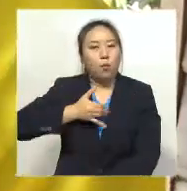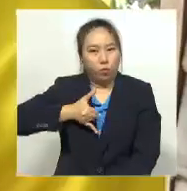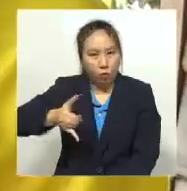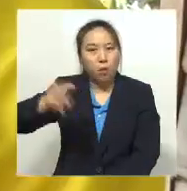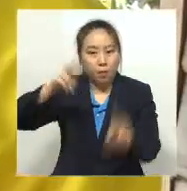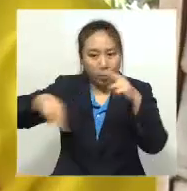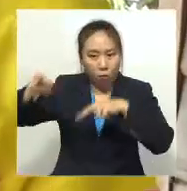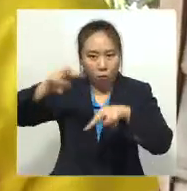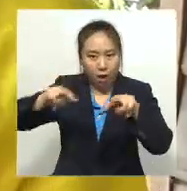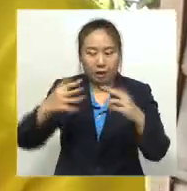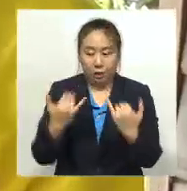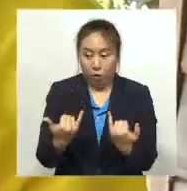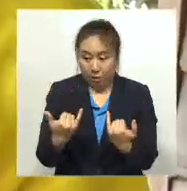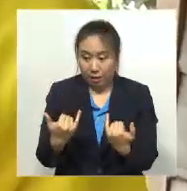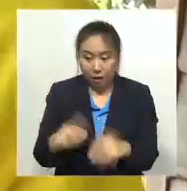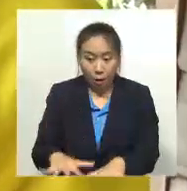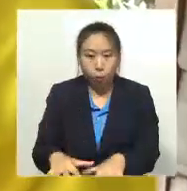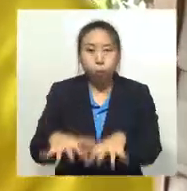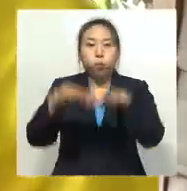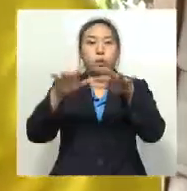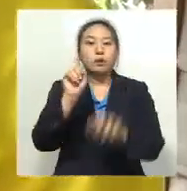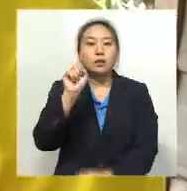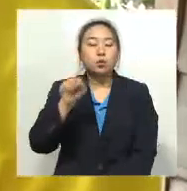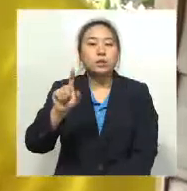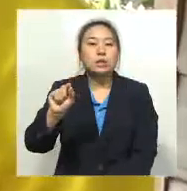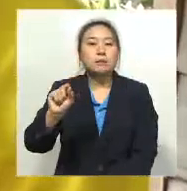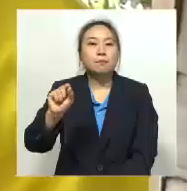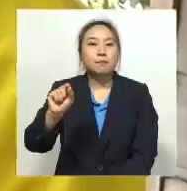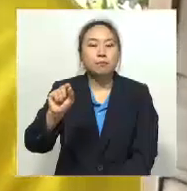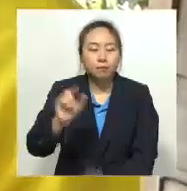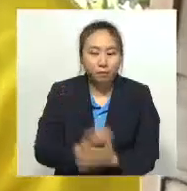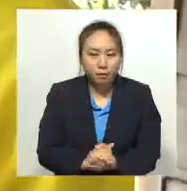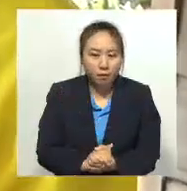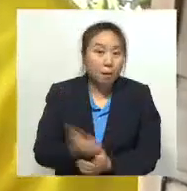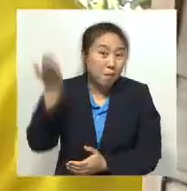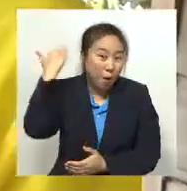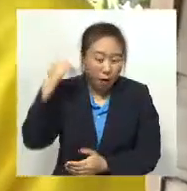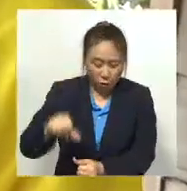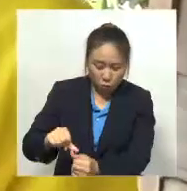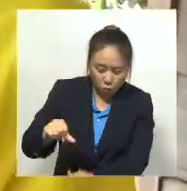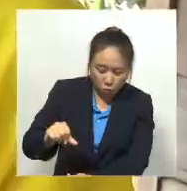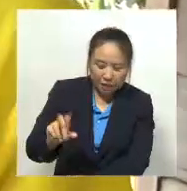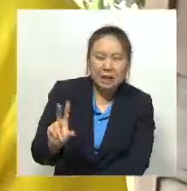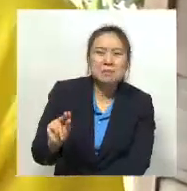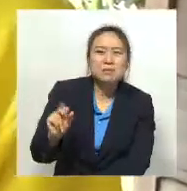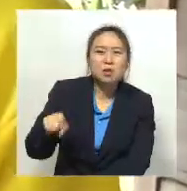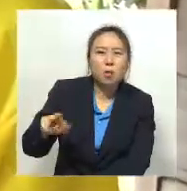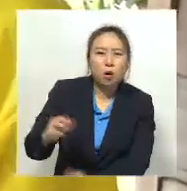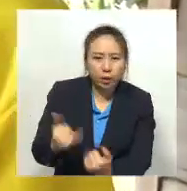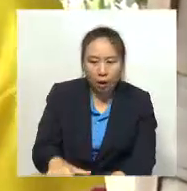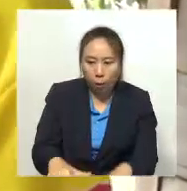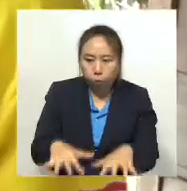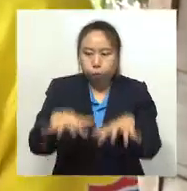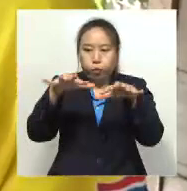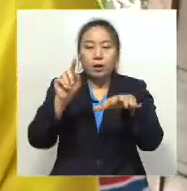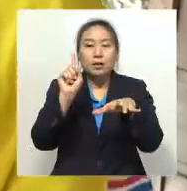ครับเดี๋ยวนี้มันขึ้นไปเม็ด20อีก30เซนขึ้นไปเม็ด20 ทุกวันที่ได้รับผลกระทบนี่มีกี่ครัวเรือน